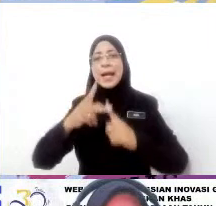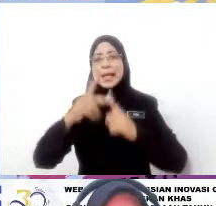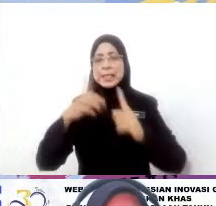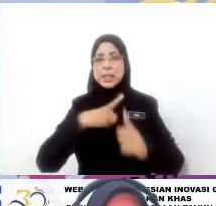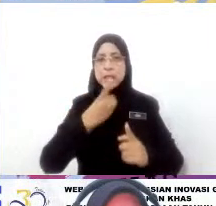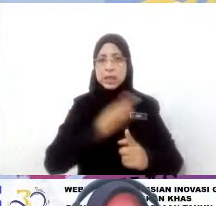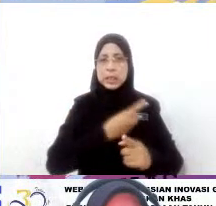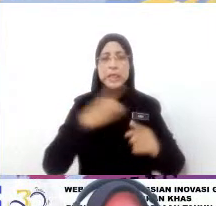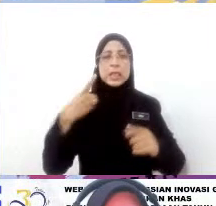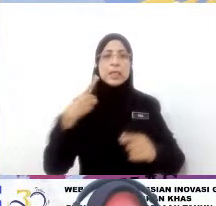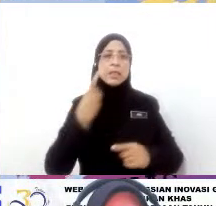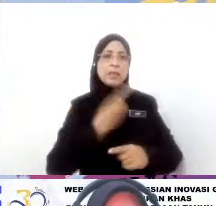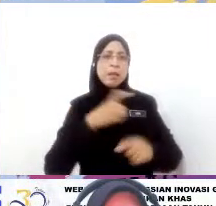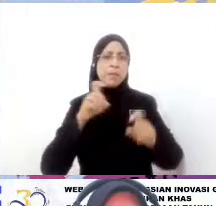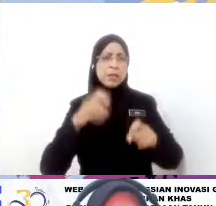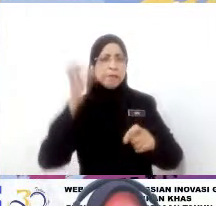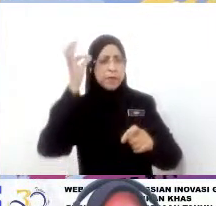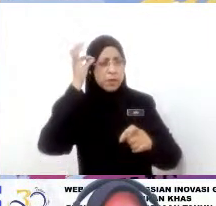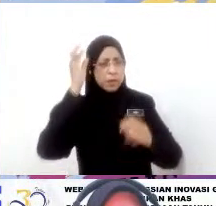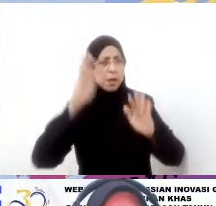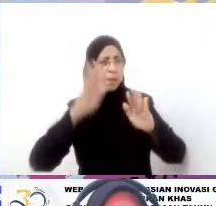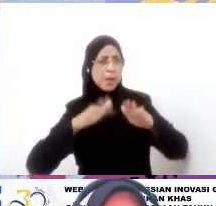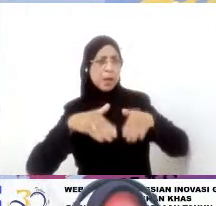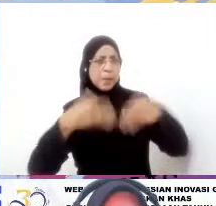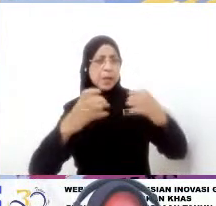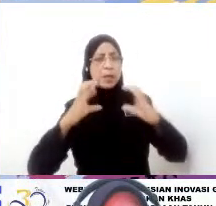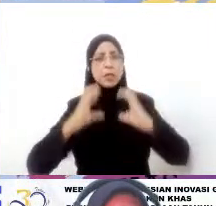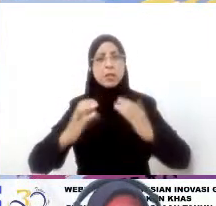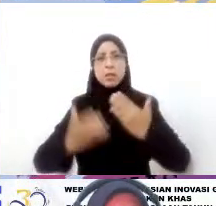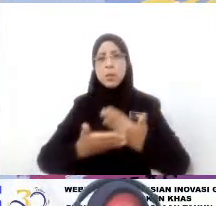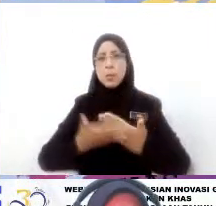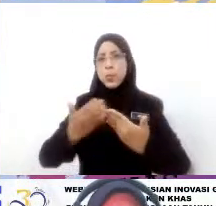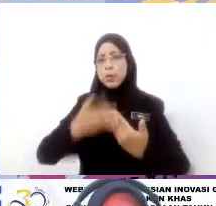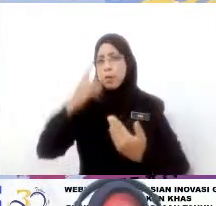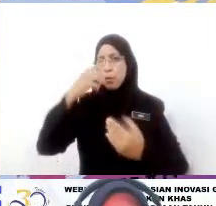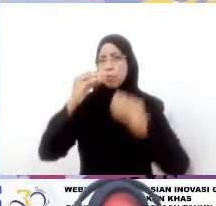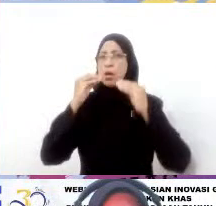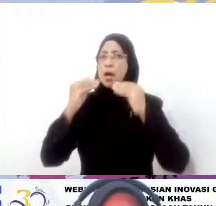kita nak permudahkan cara nak mengajar mereka? Itu je lah sebenarnya